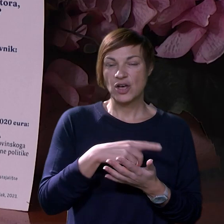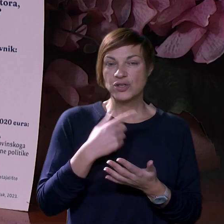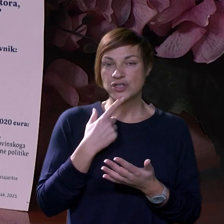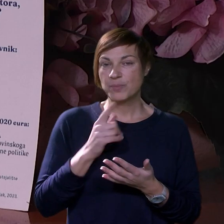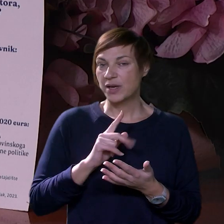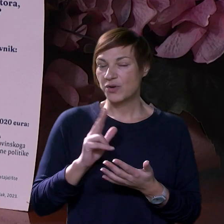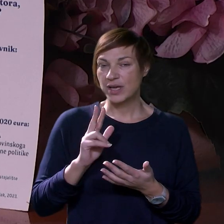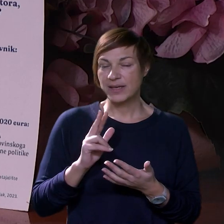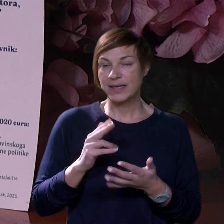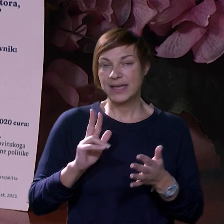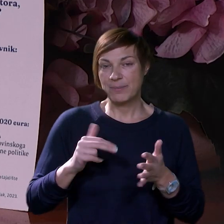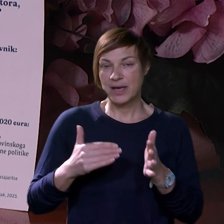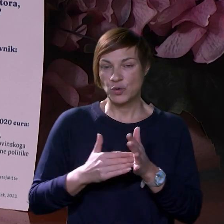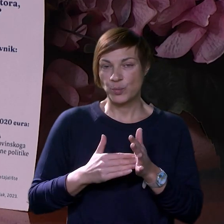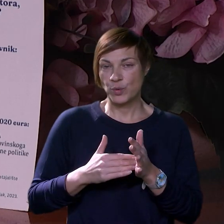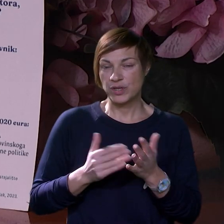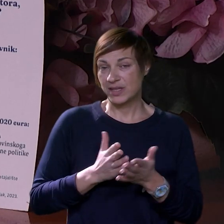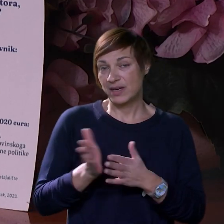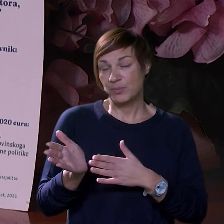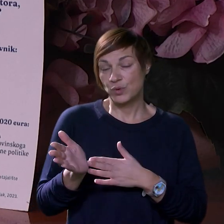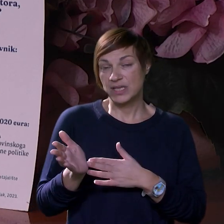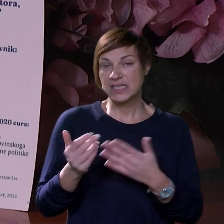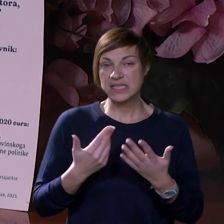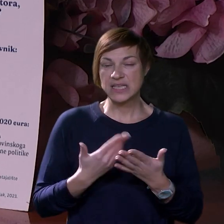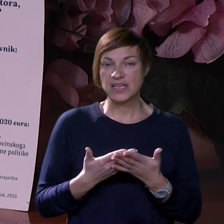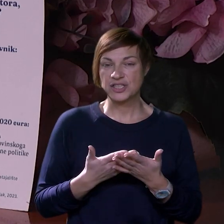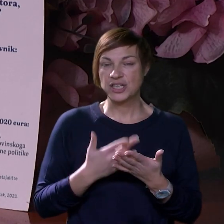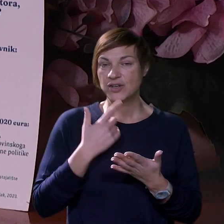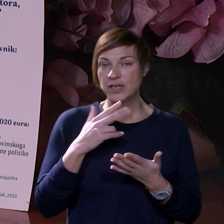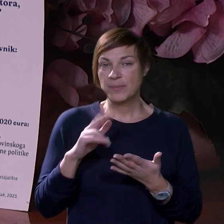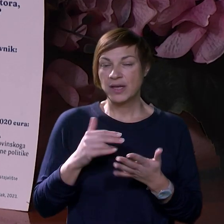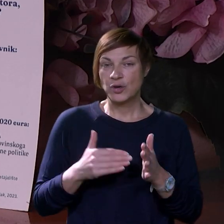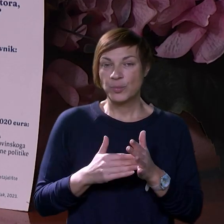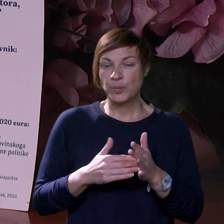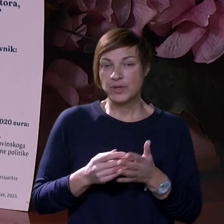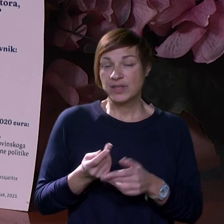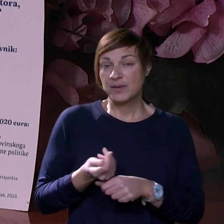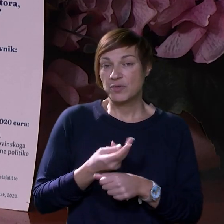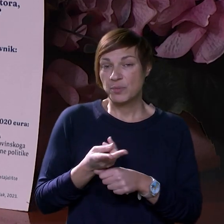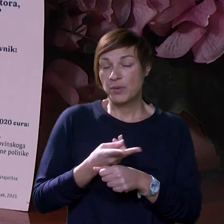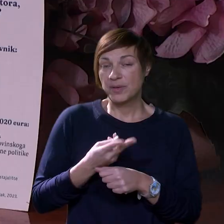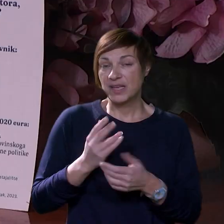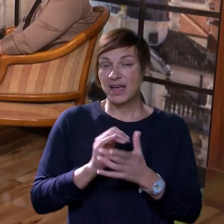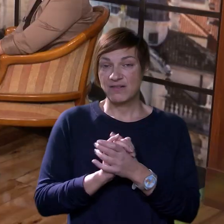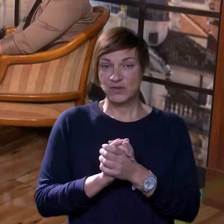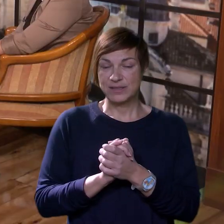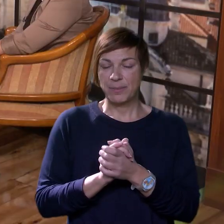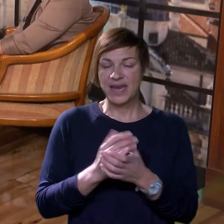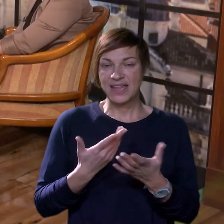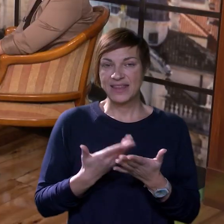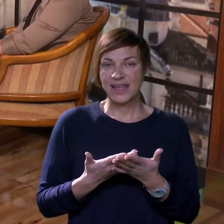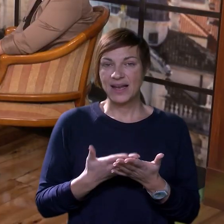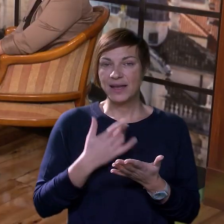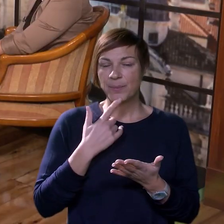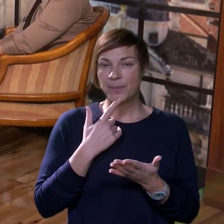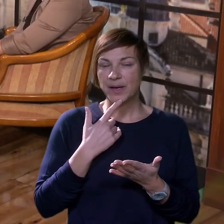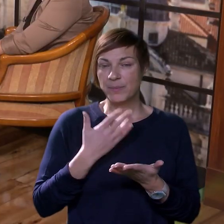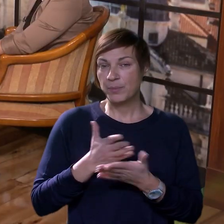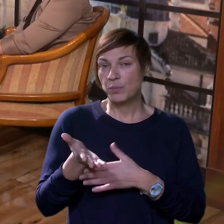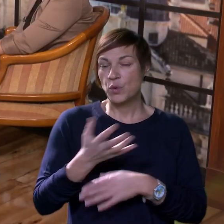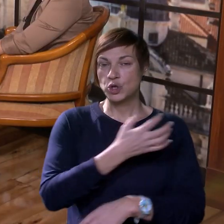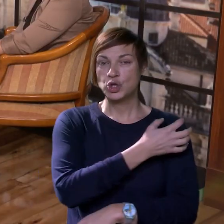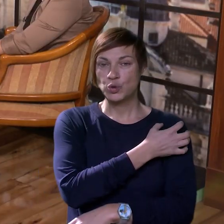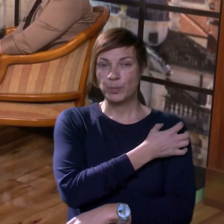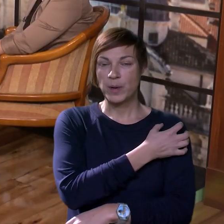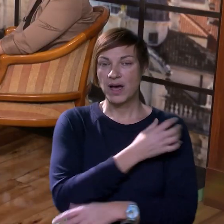koji imaju potrebu izići vanka, koji imaju potrebu možda popiti kavu sa prijateljem, sa prijateljicom, koji